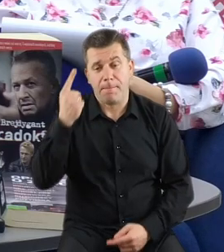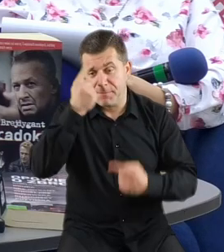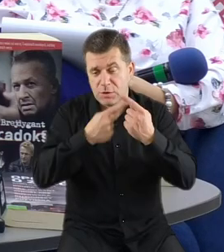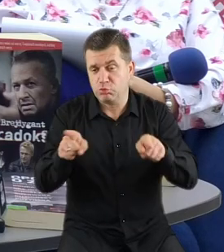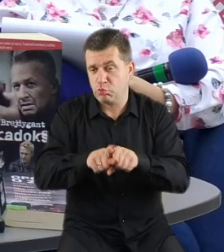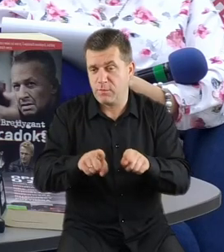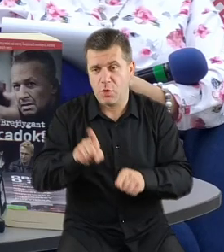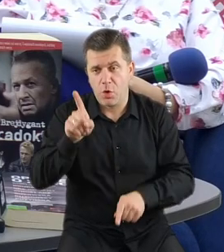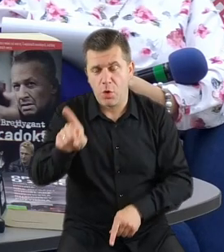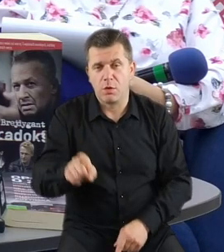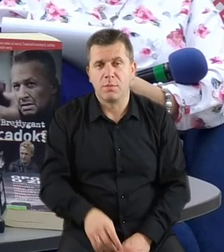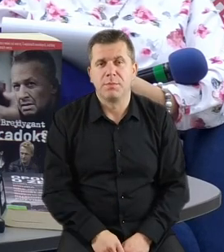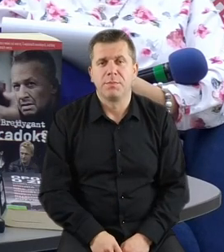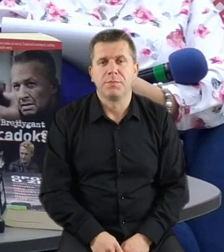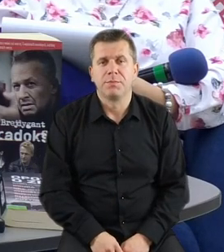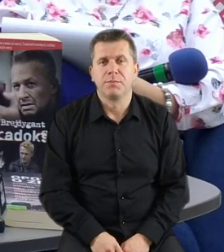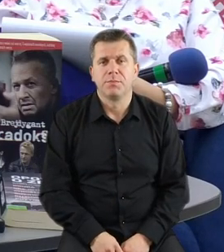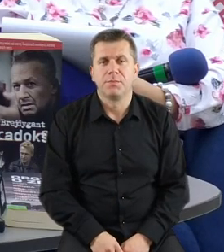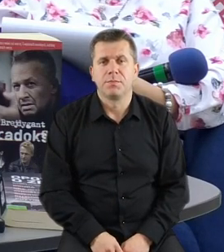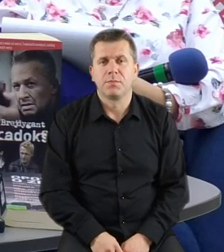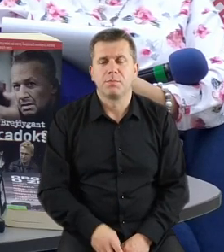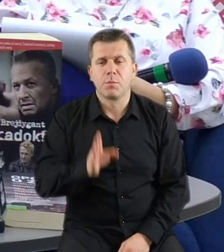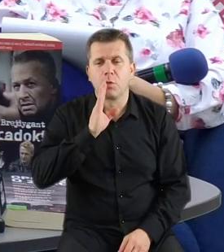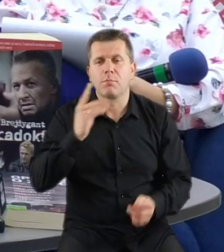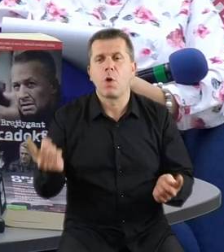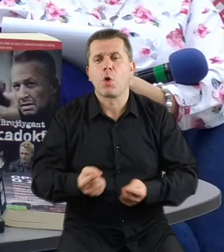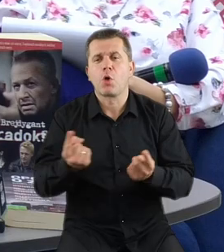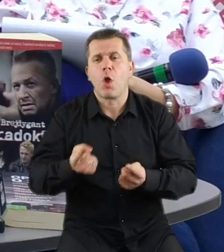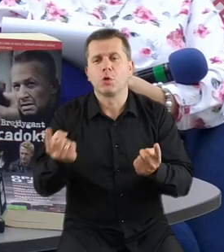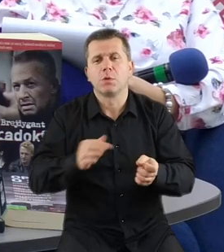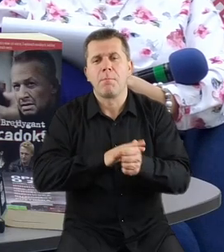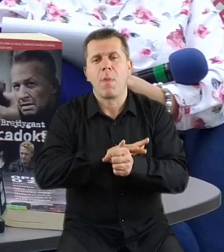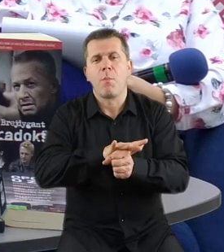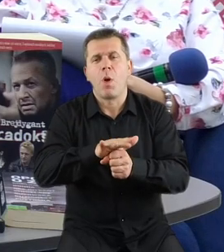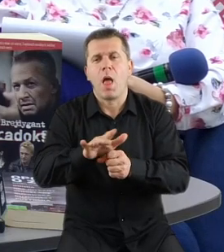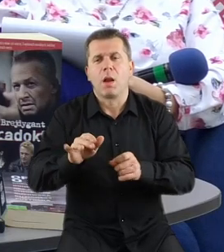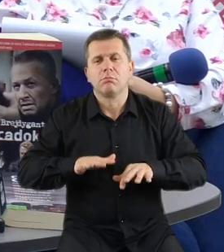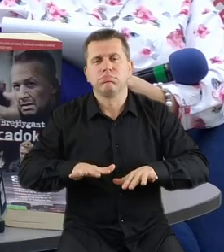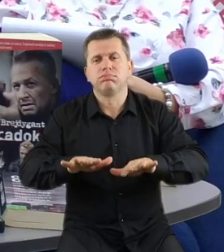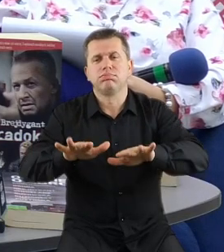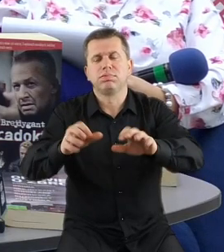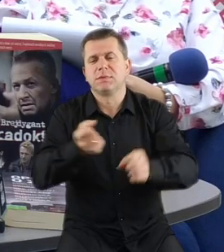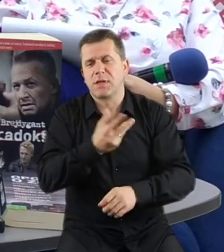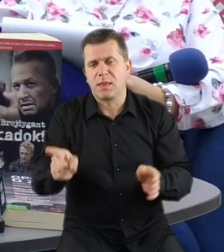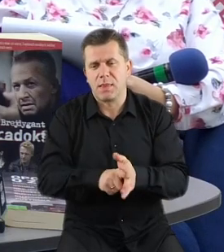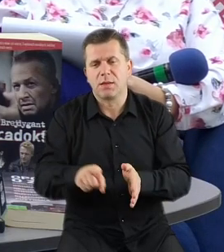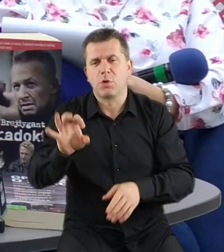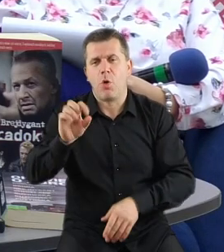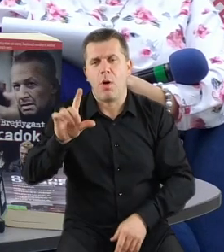o nim również jako o nośniku popularności tego serialu i o Oli zresztą